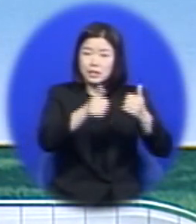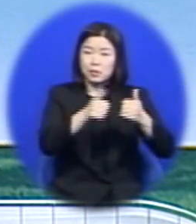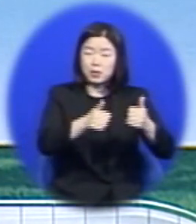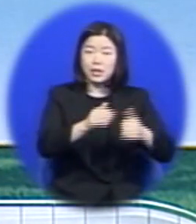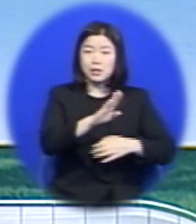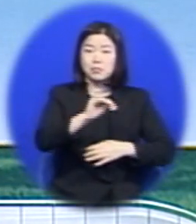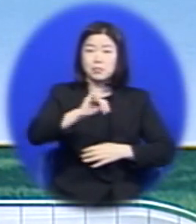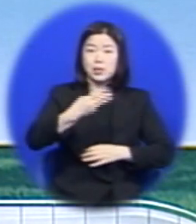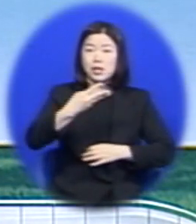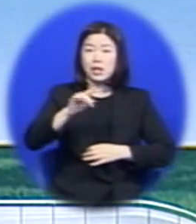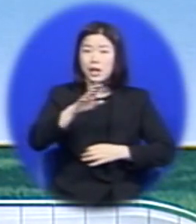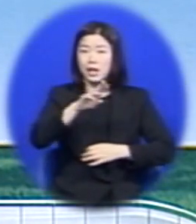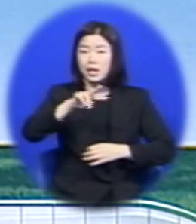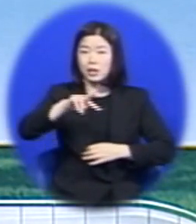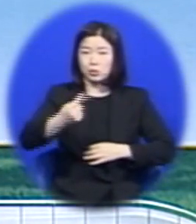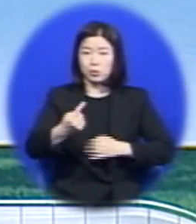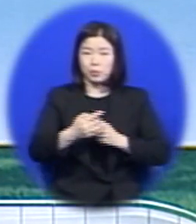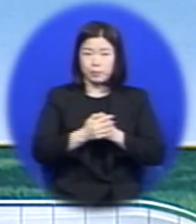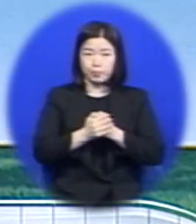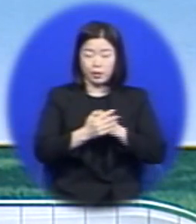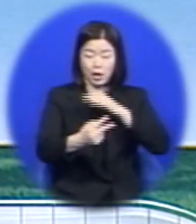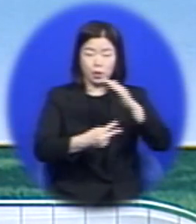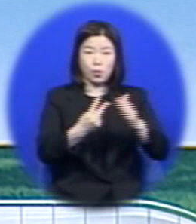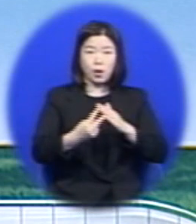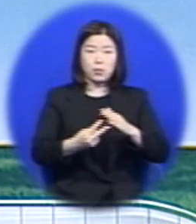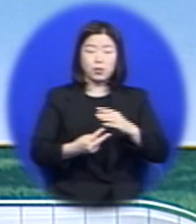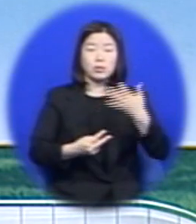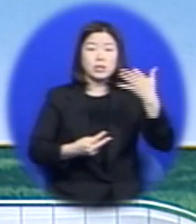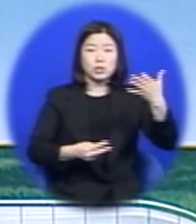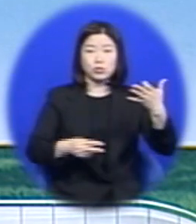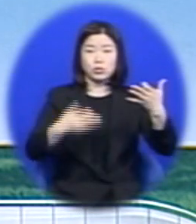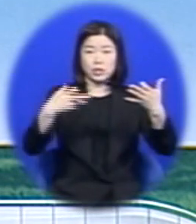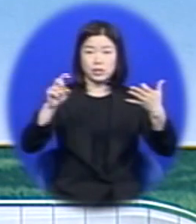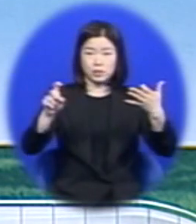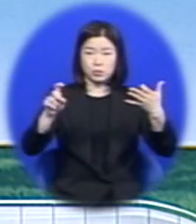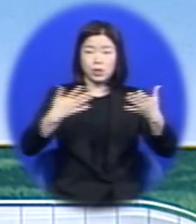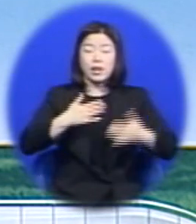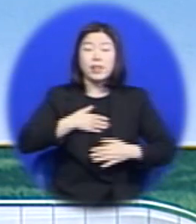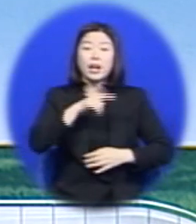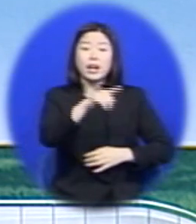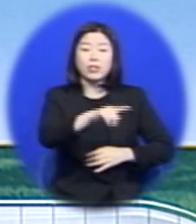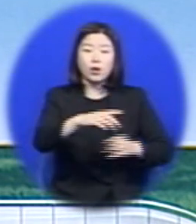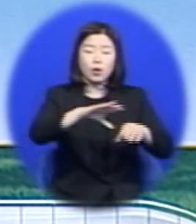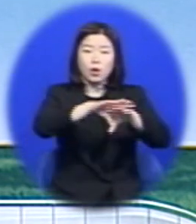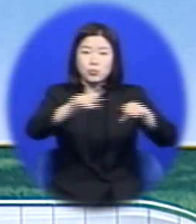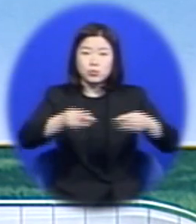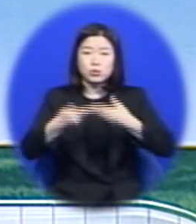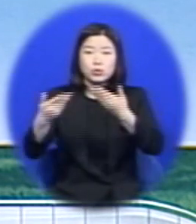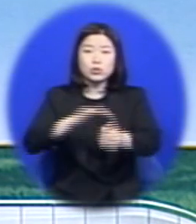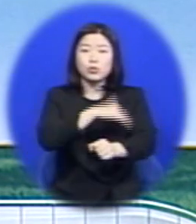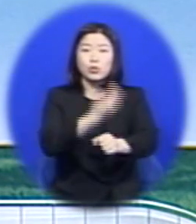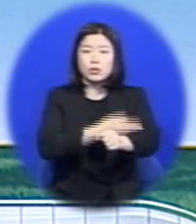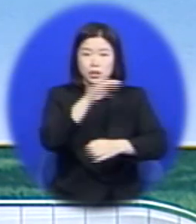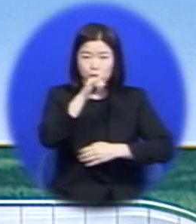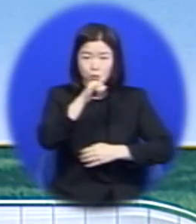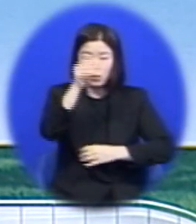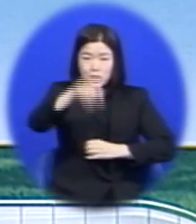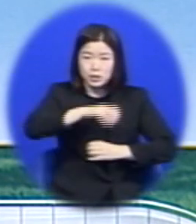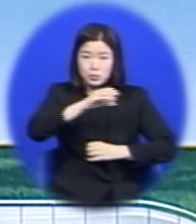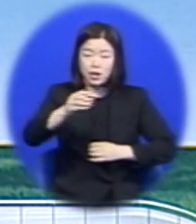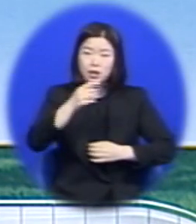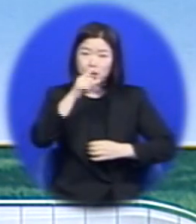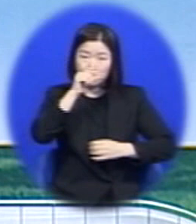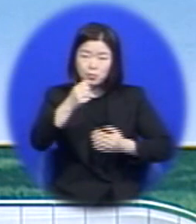이렇게 말했습니다. 요한복음 19장 10절에 내가 너를 놓을 권세도 있고 십자가에 못 박을